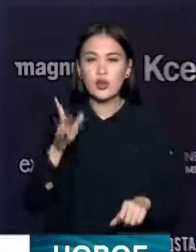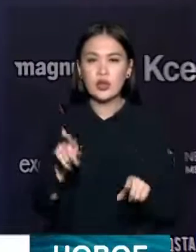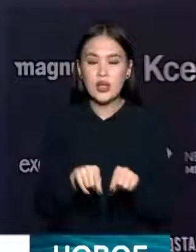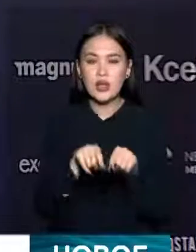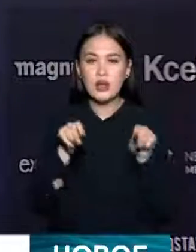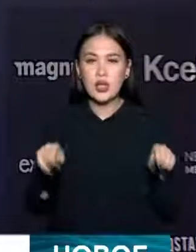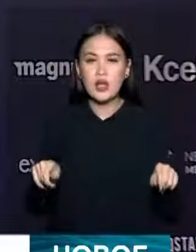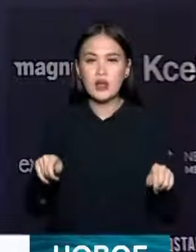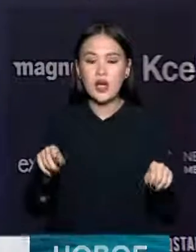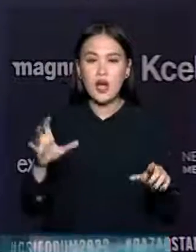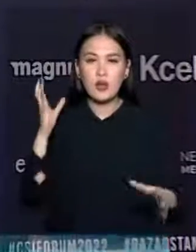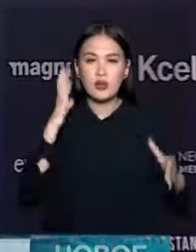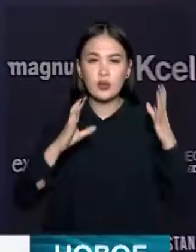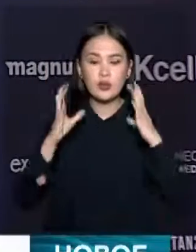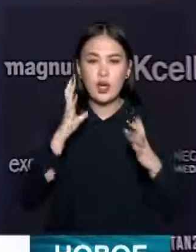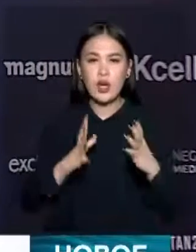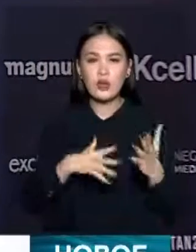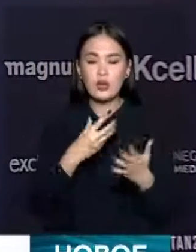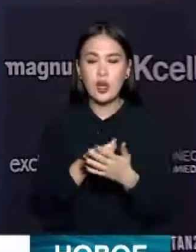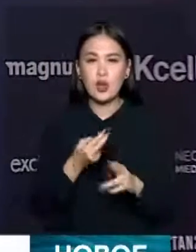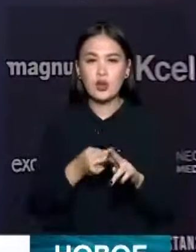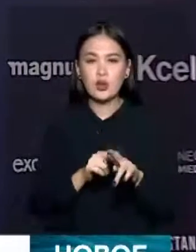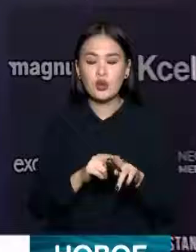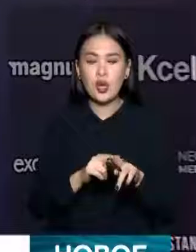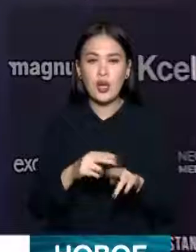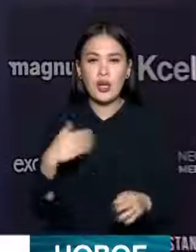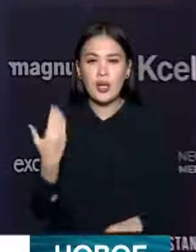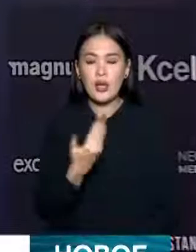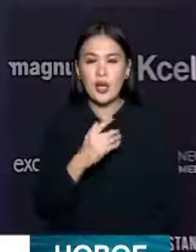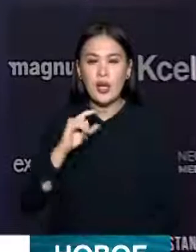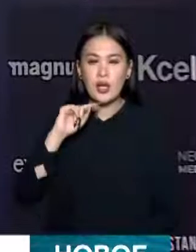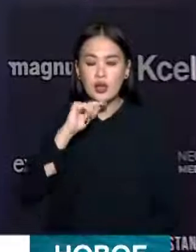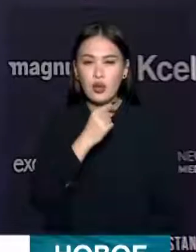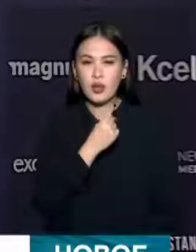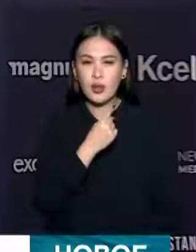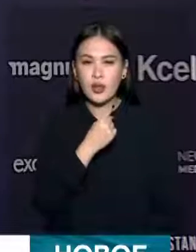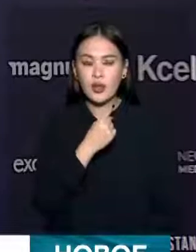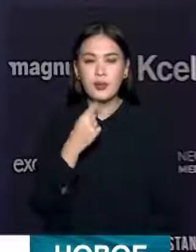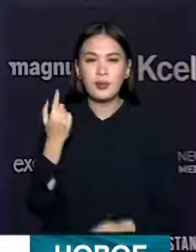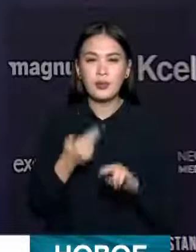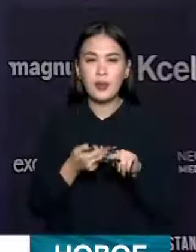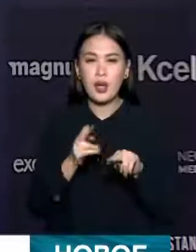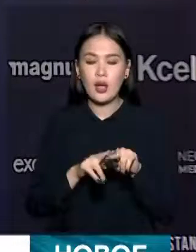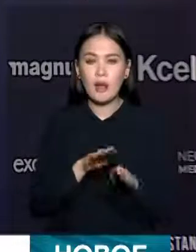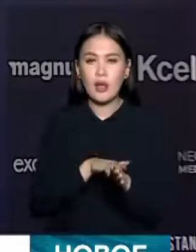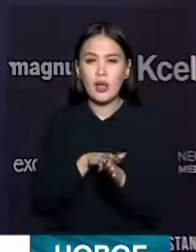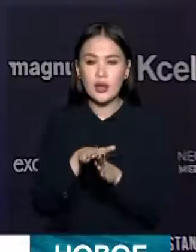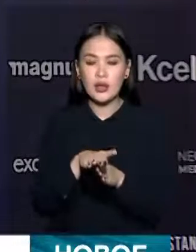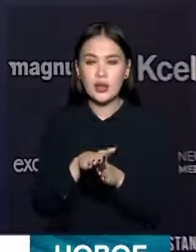создать финансовые институты, которые дадут топливо для нашей экономики, для того, чтобы полноценно